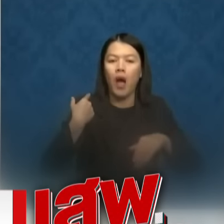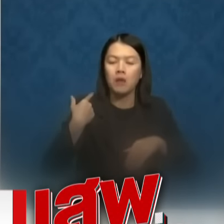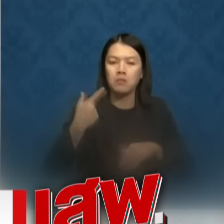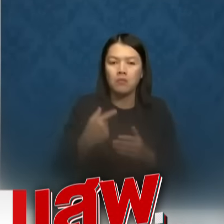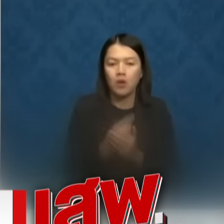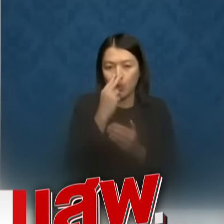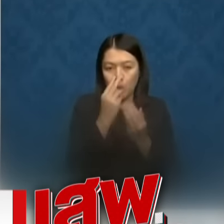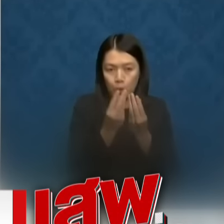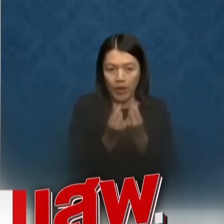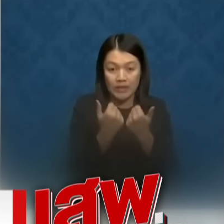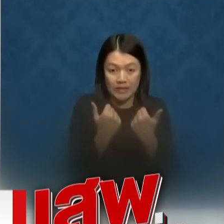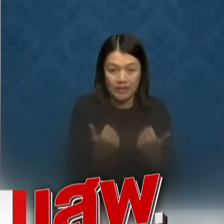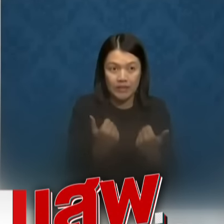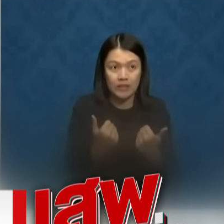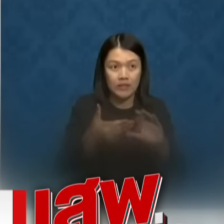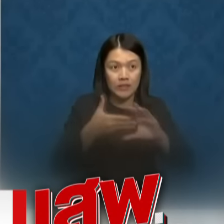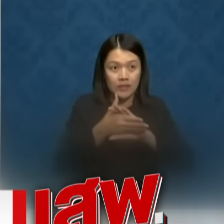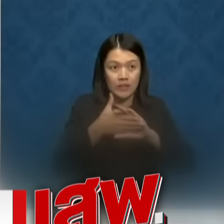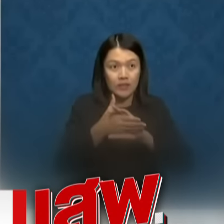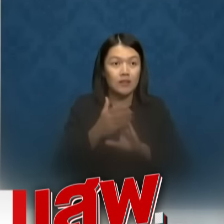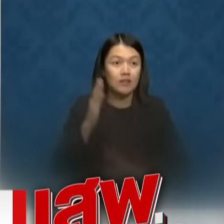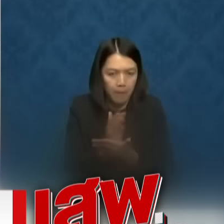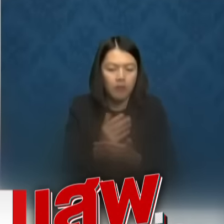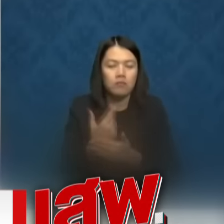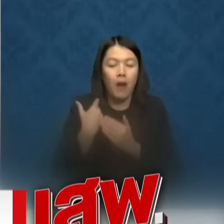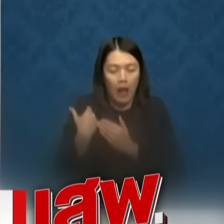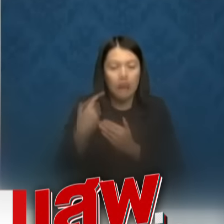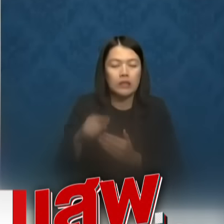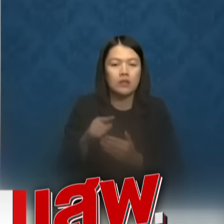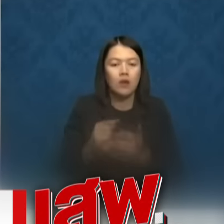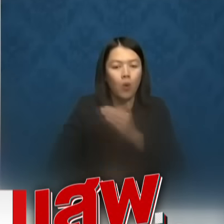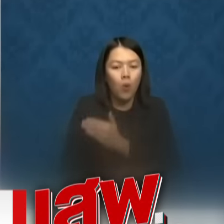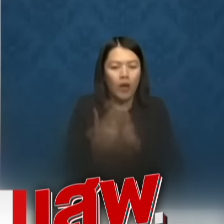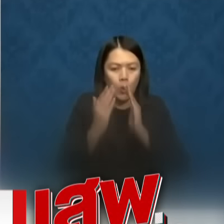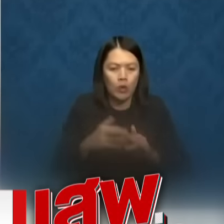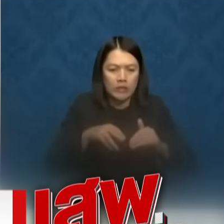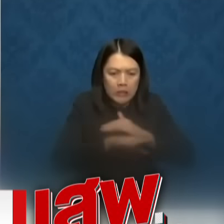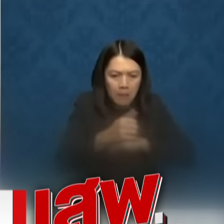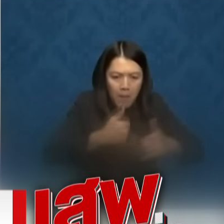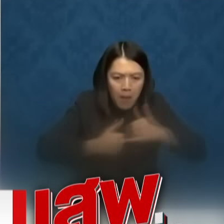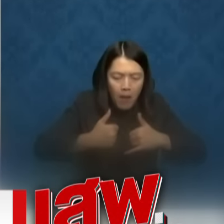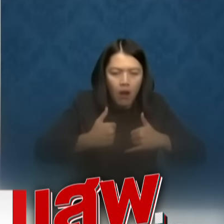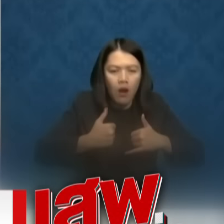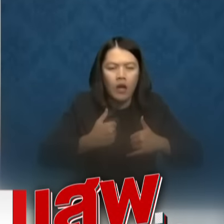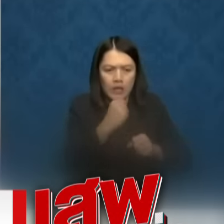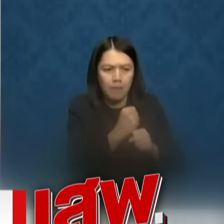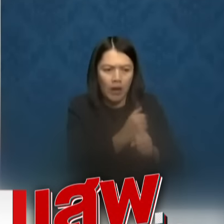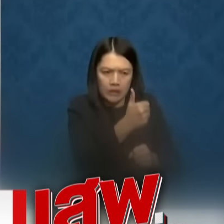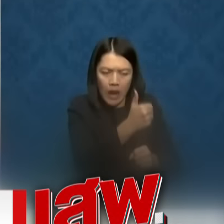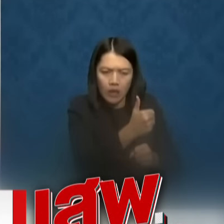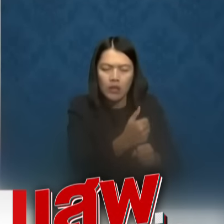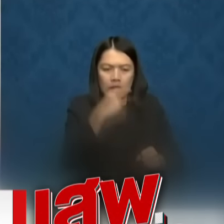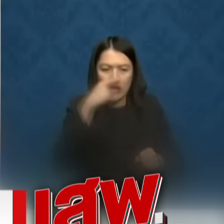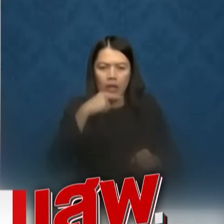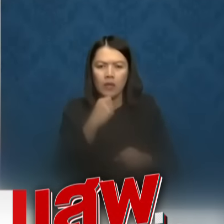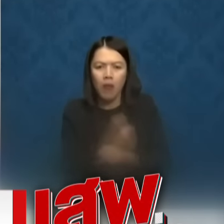ราม่าจากสภาลามไปถึงโซเชียลเมื่อสสแก้วตาหรือนางสาวทิสนาชุนหาวันสสกทมพรรคประชาชน